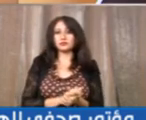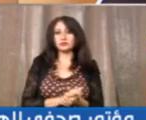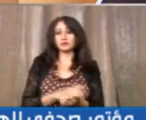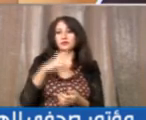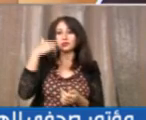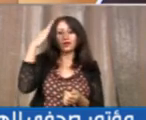بشكر حضراتكم جدا